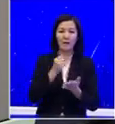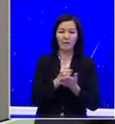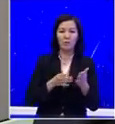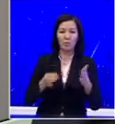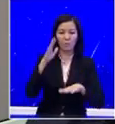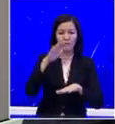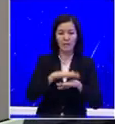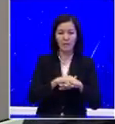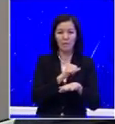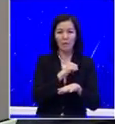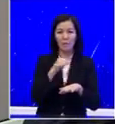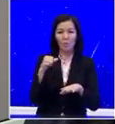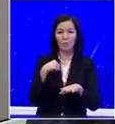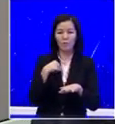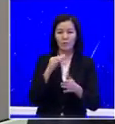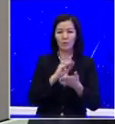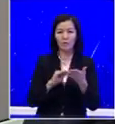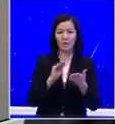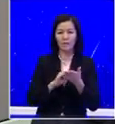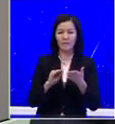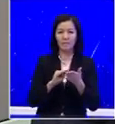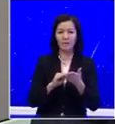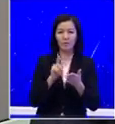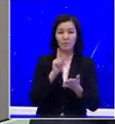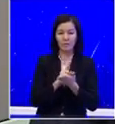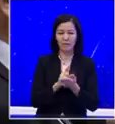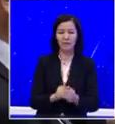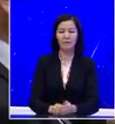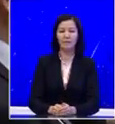әкімі тағайындаса, сол кісінің атына арыз жазуға міндетті.